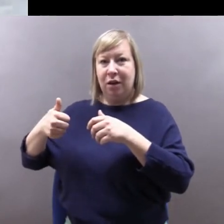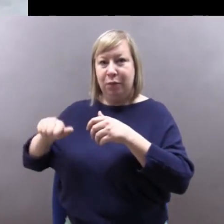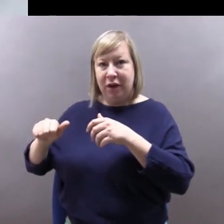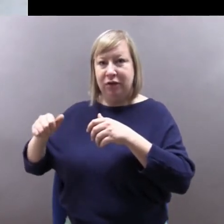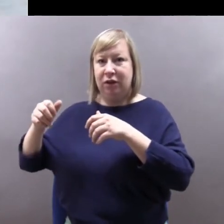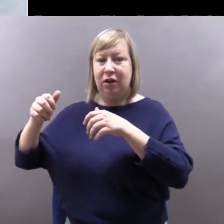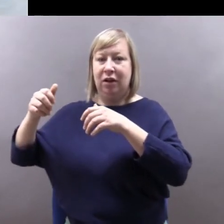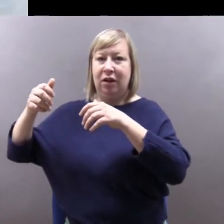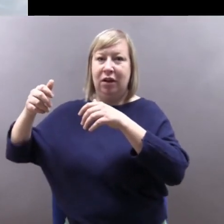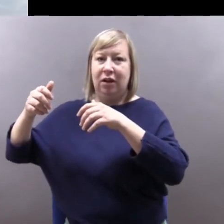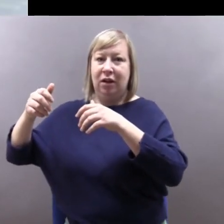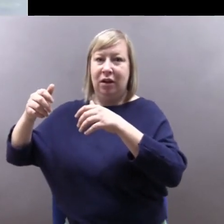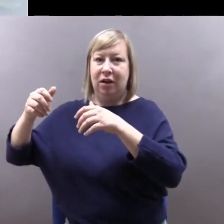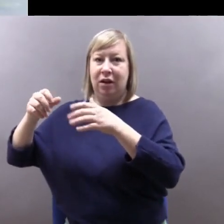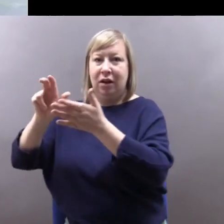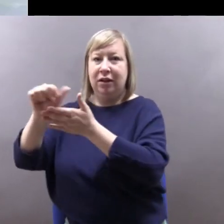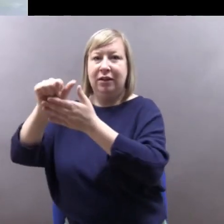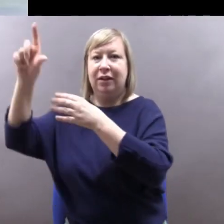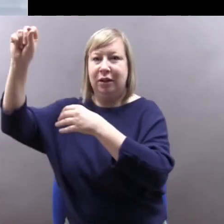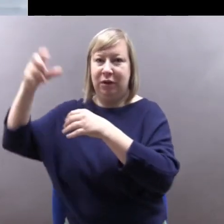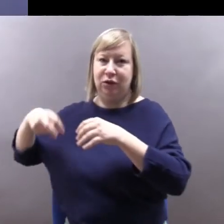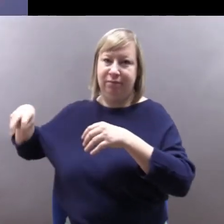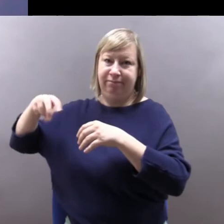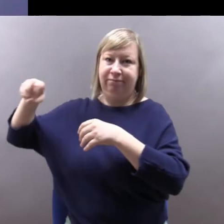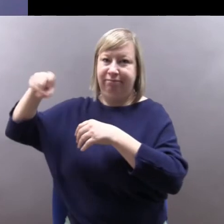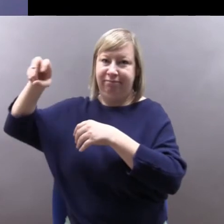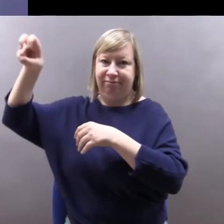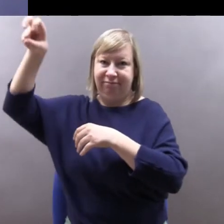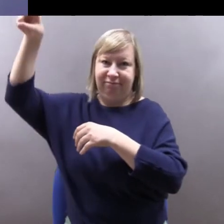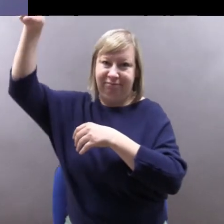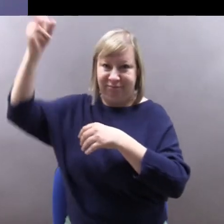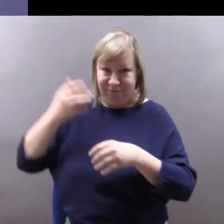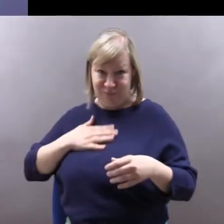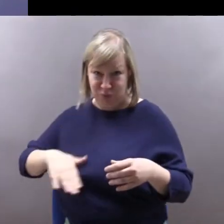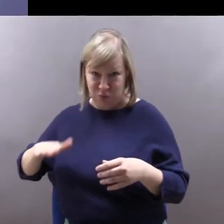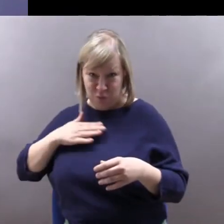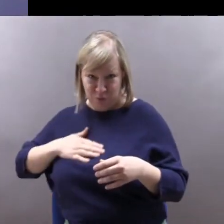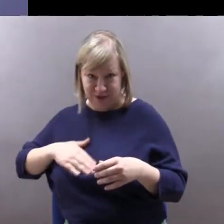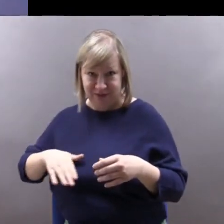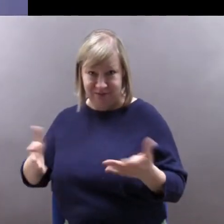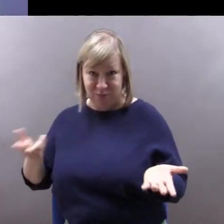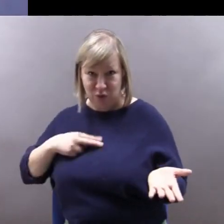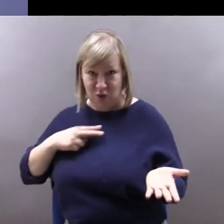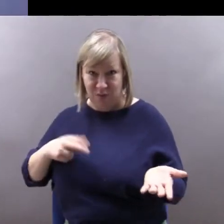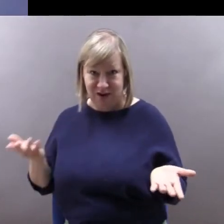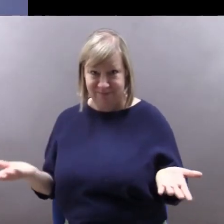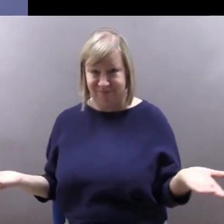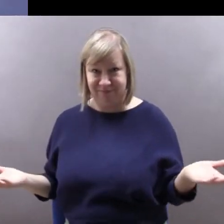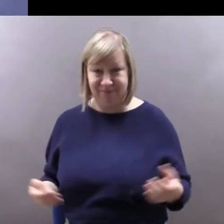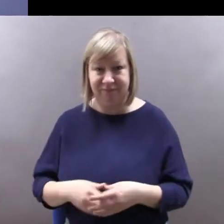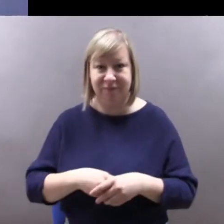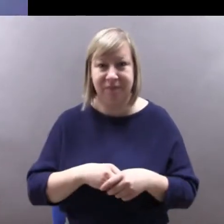dalej. Natomiast trudno tu mówić o przyjemności. No. To znaczy tak, jeśli chodzi o to całe lubienie, może w niektórych sytuacjach można